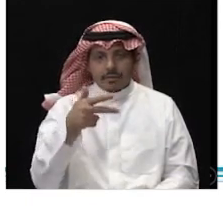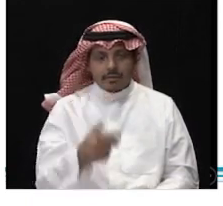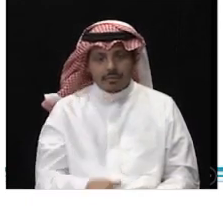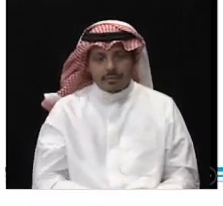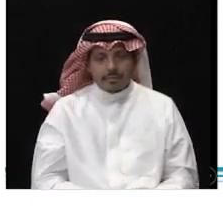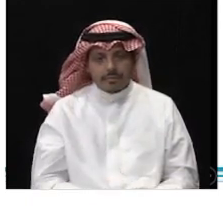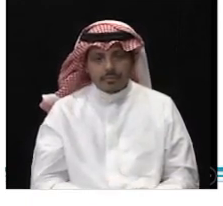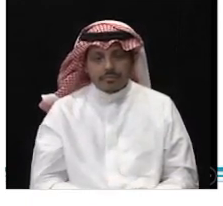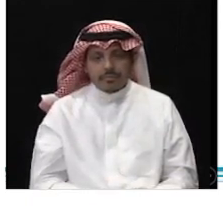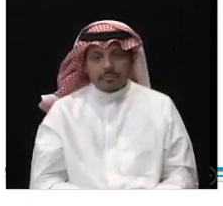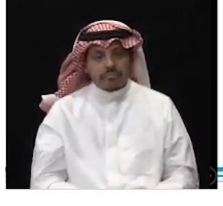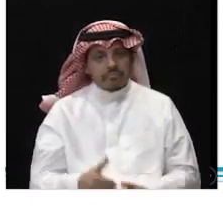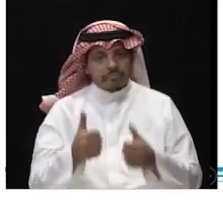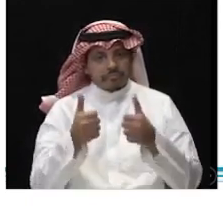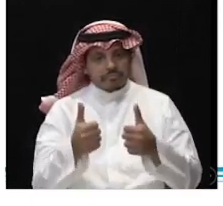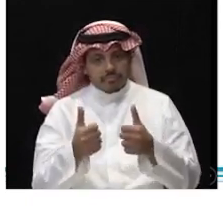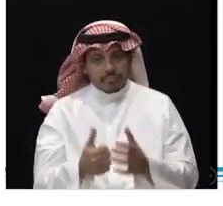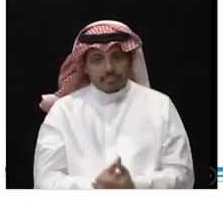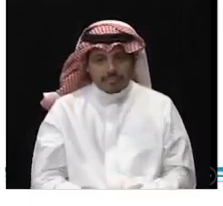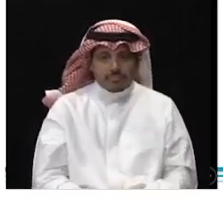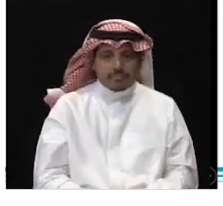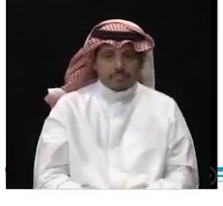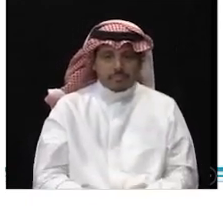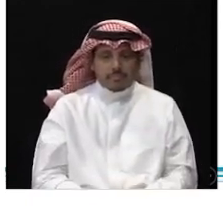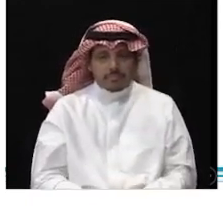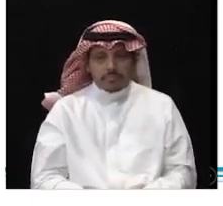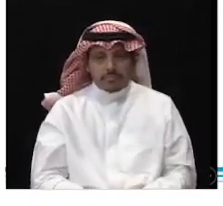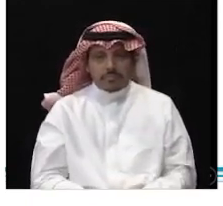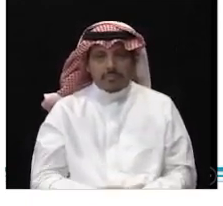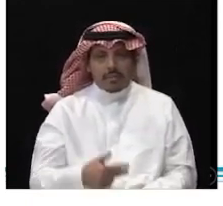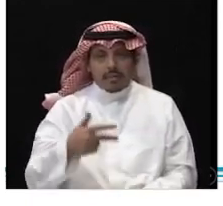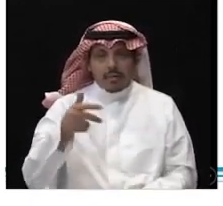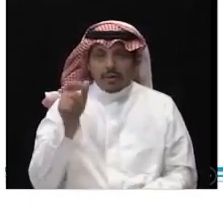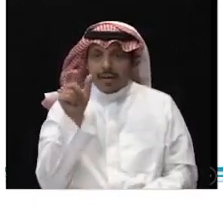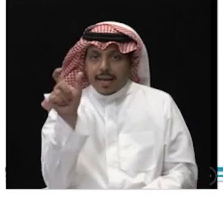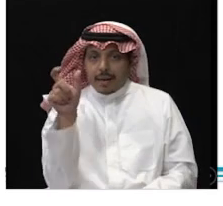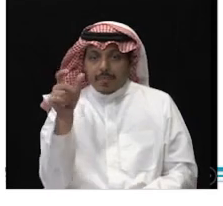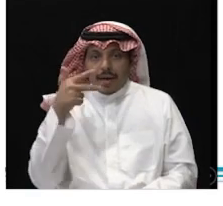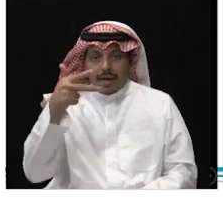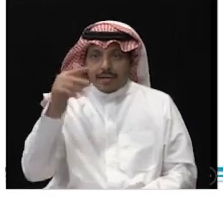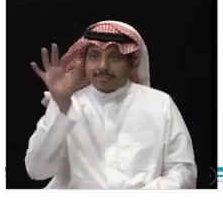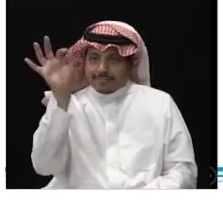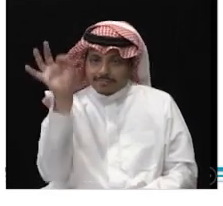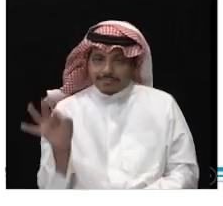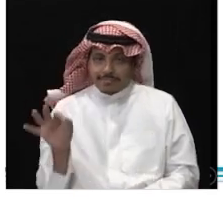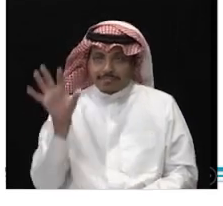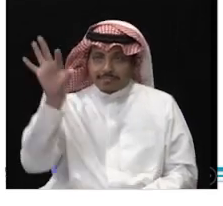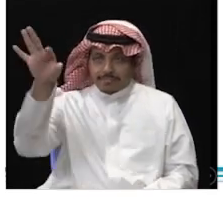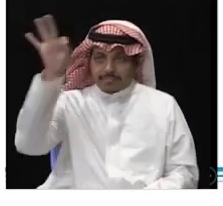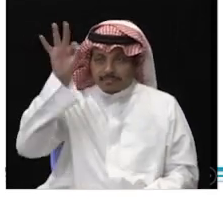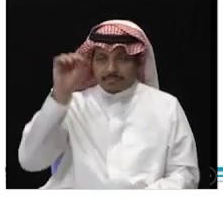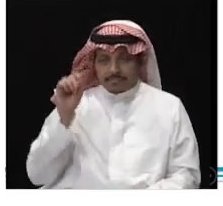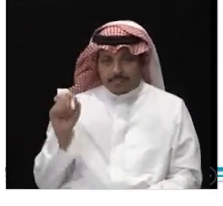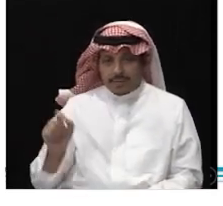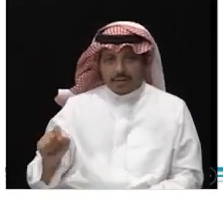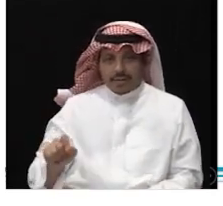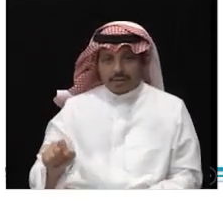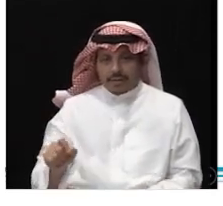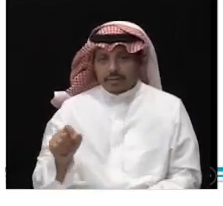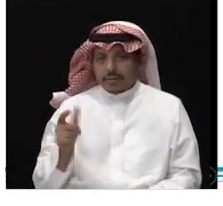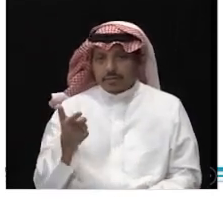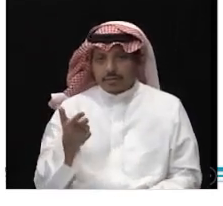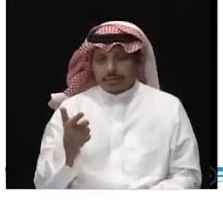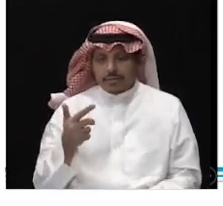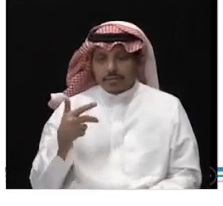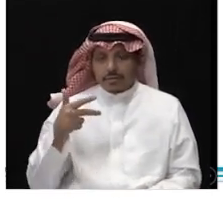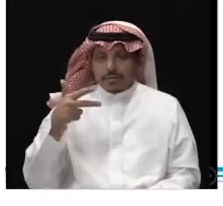فراغ، ممتاز، أحسنتم. هنا الغاء في أول الكلمة، أحسنتم، إذا